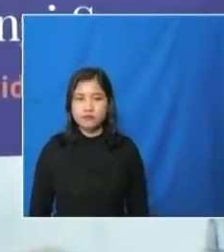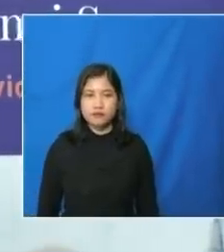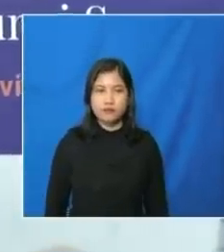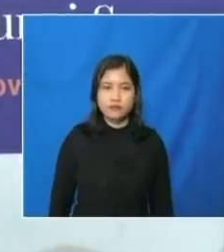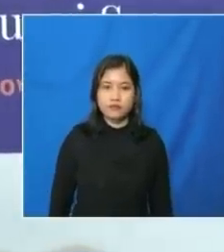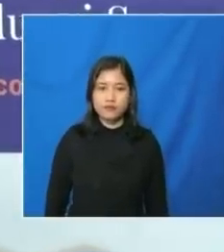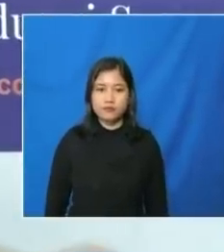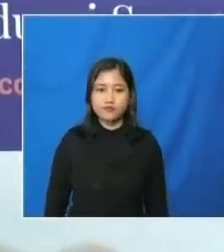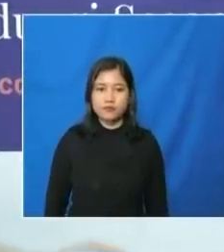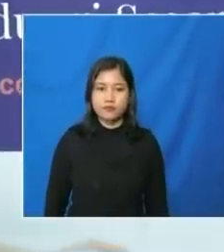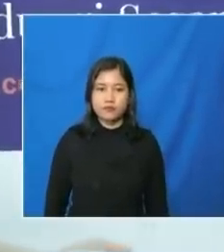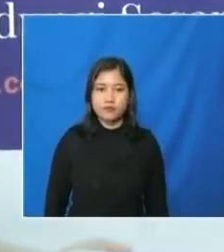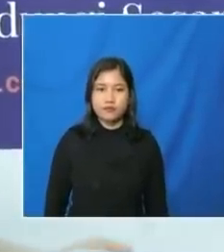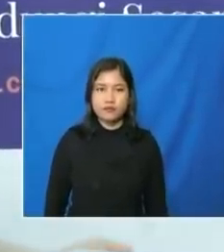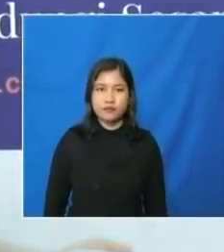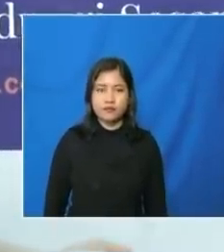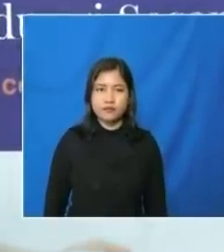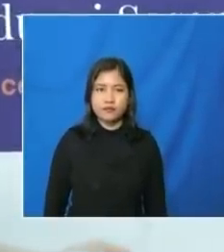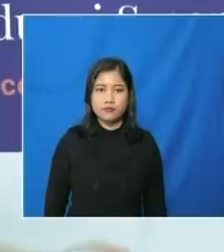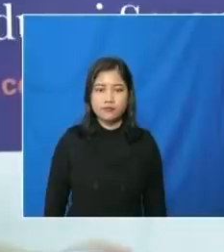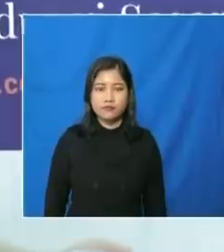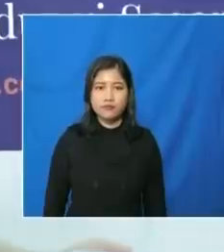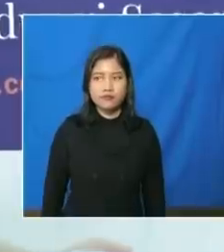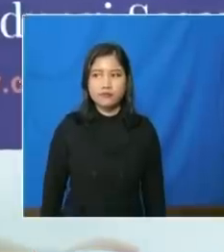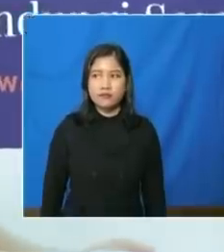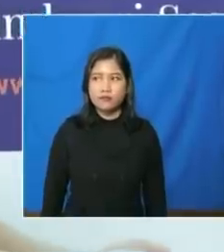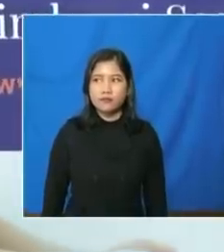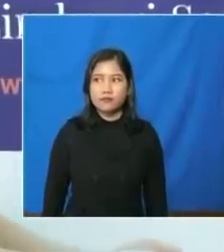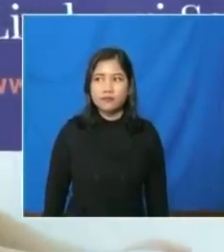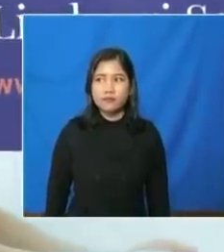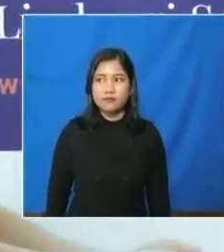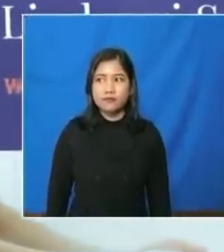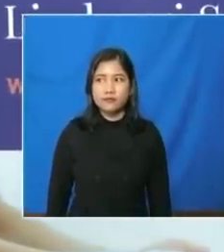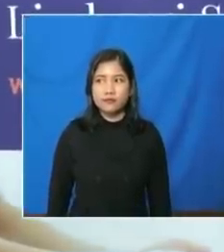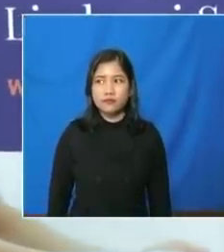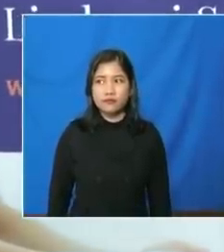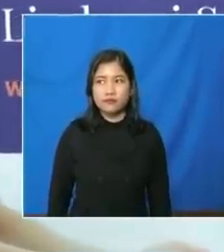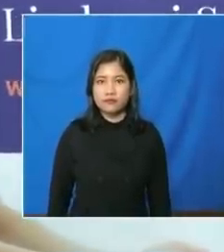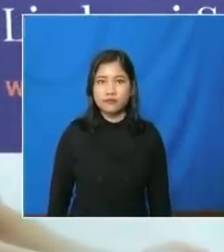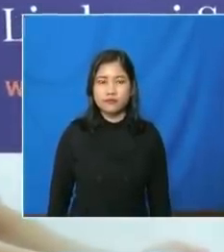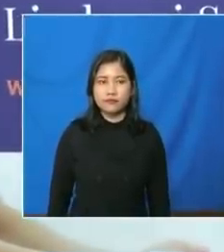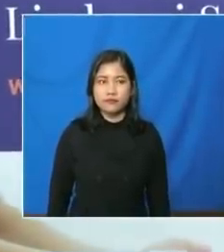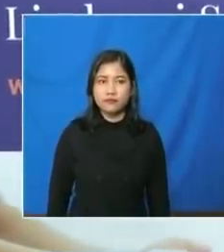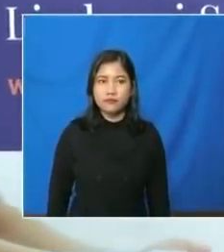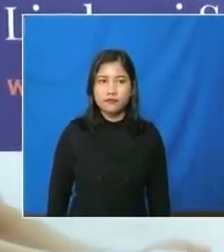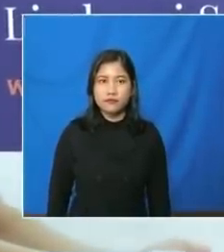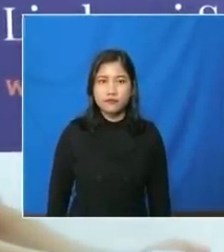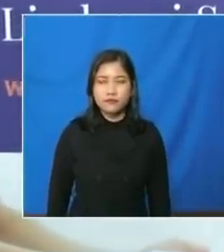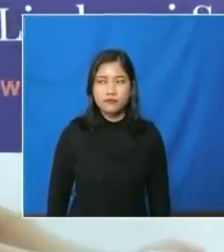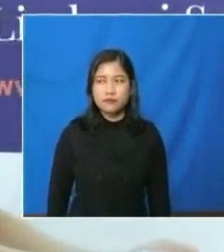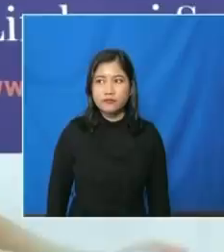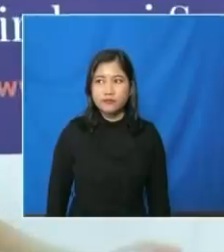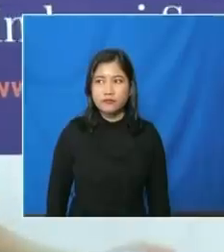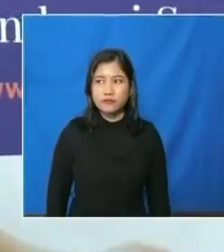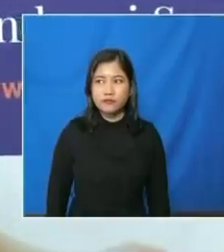positif virus Corona di Indonesia bertambah 55 kasus dengan demikian hingga 18 Mar